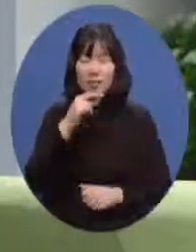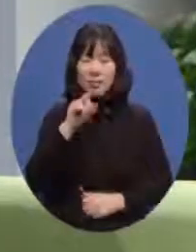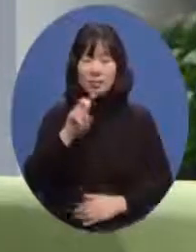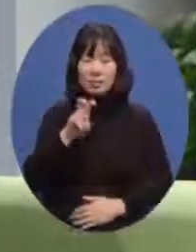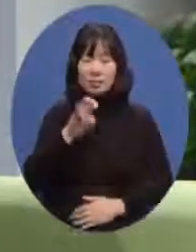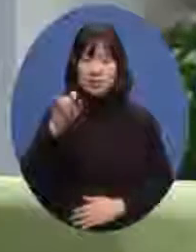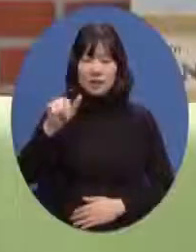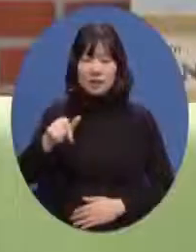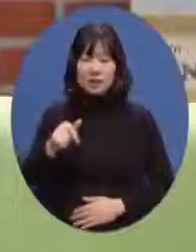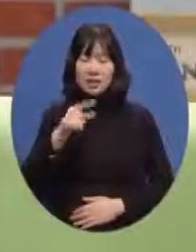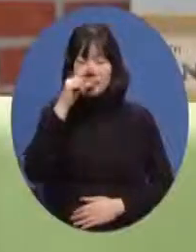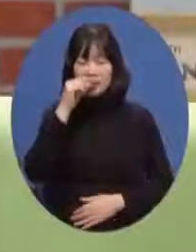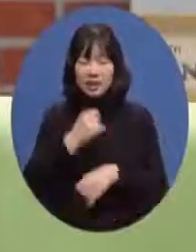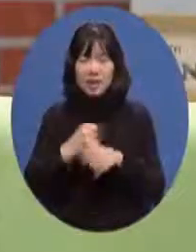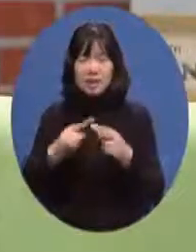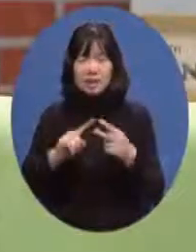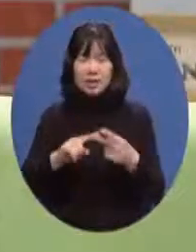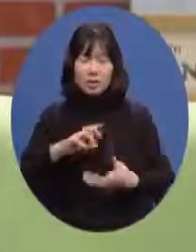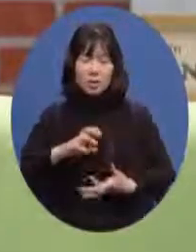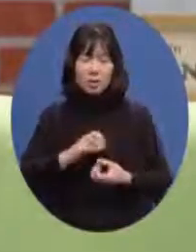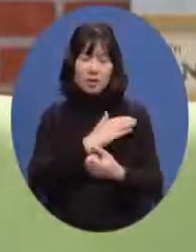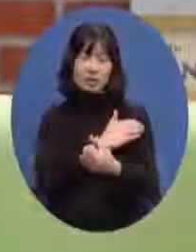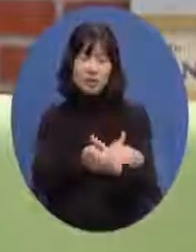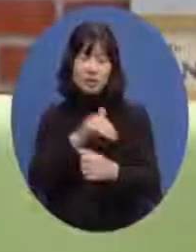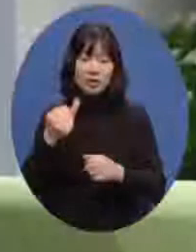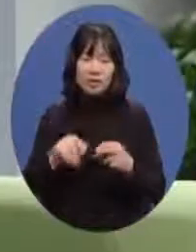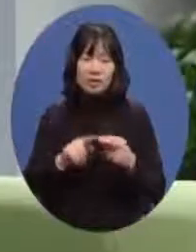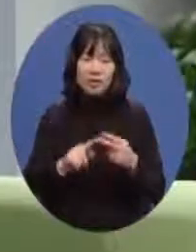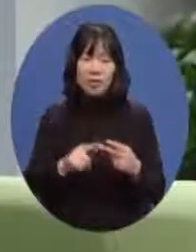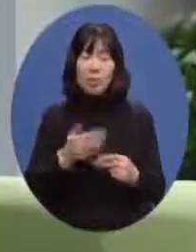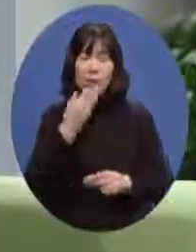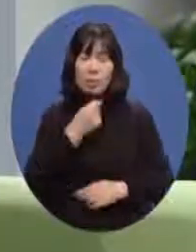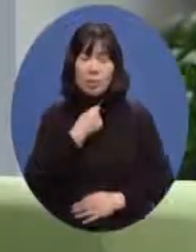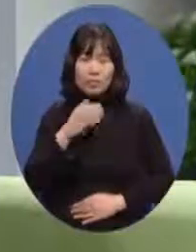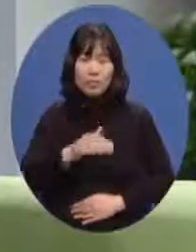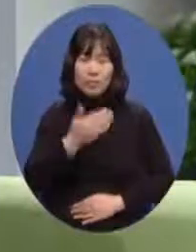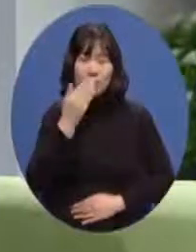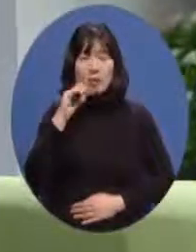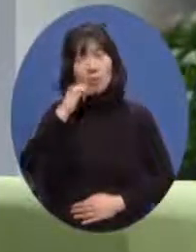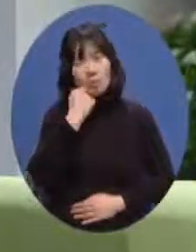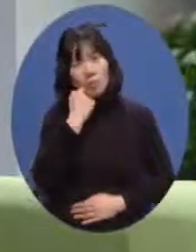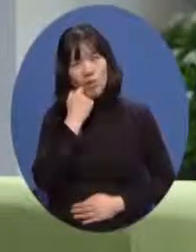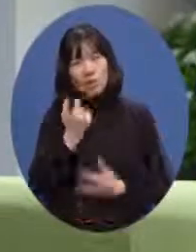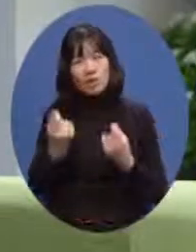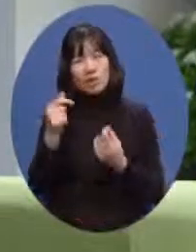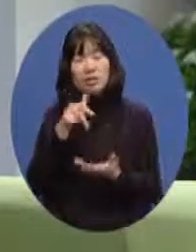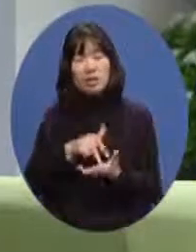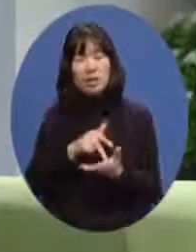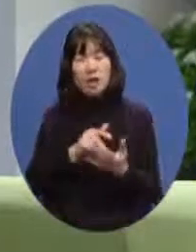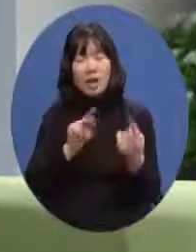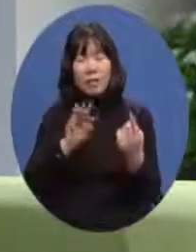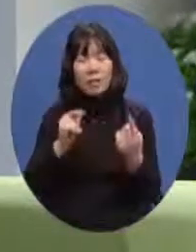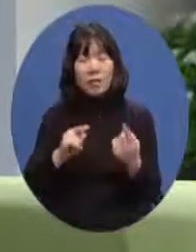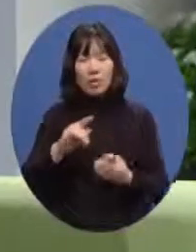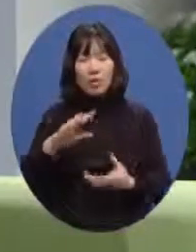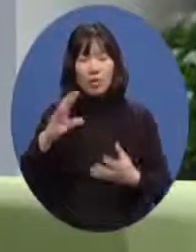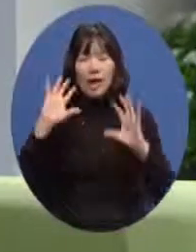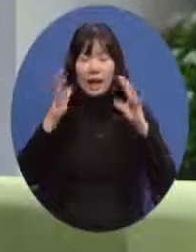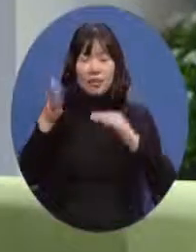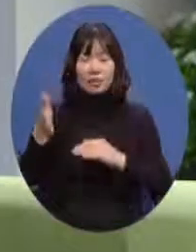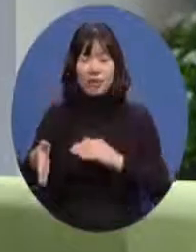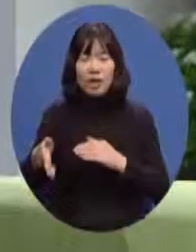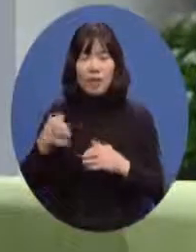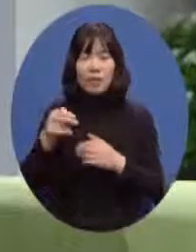좀 작거나 소화 능력이 떨어지거나 그러면 아무리 먹고 싶어도 먹기가 좀 어렵죠. 그래서 이런 경우는 한번 소아과나 이런 데를 좀